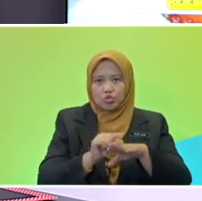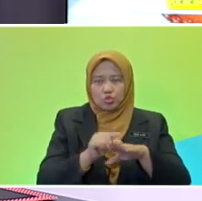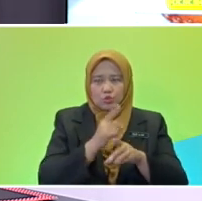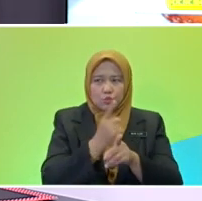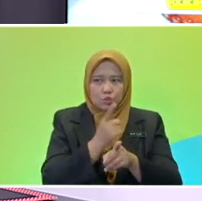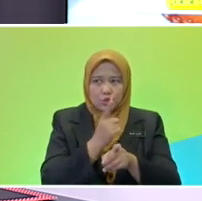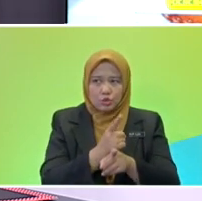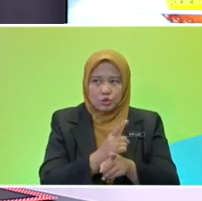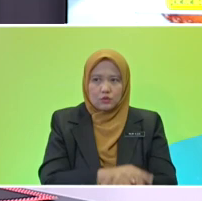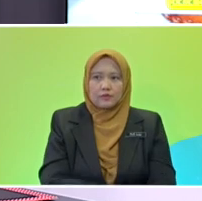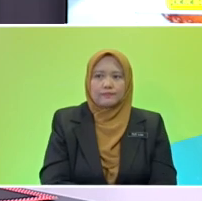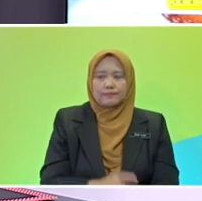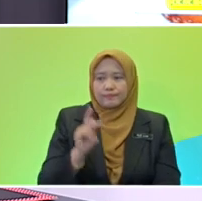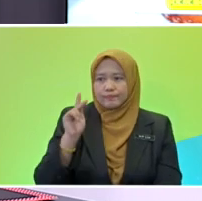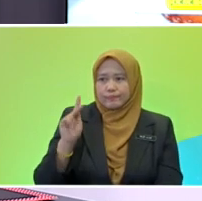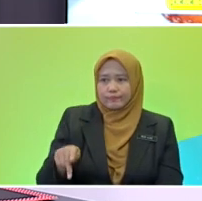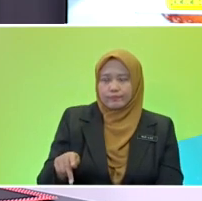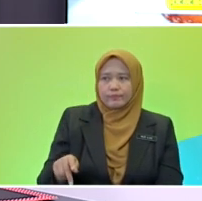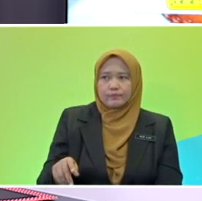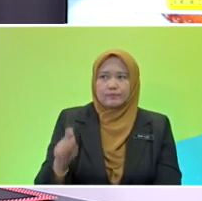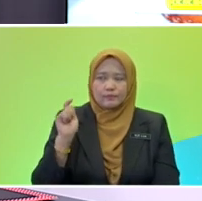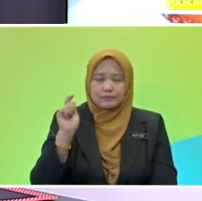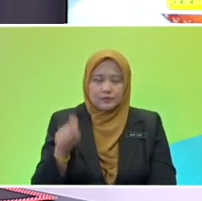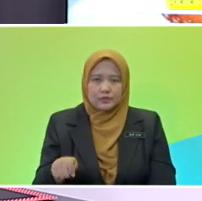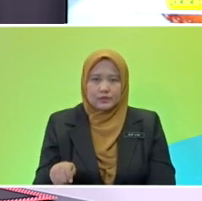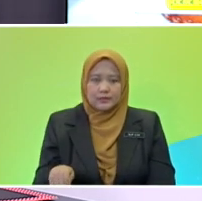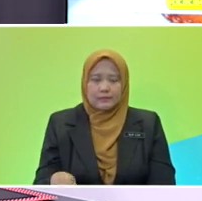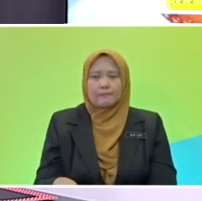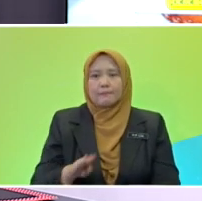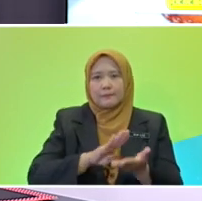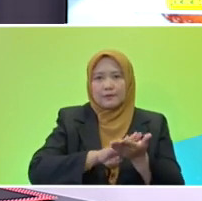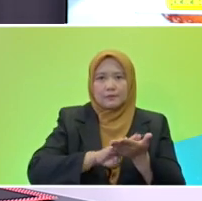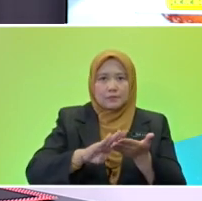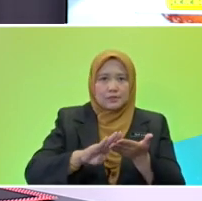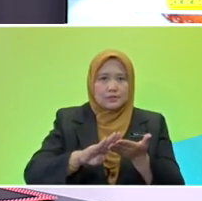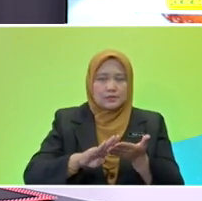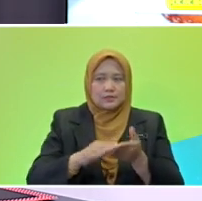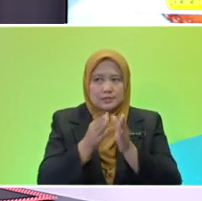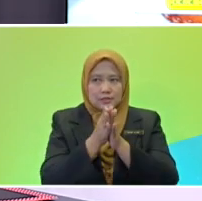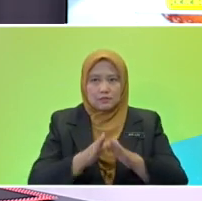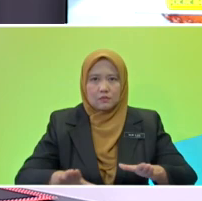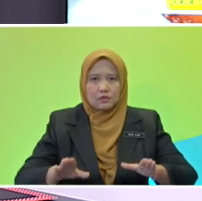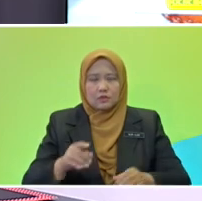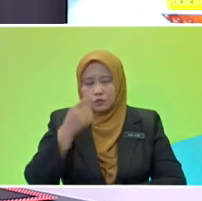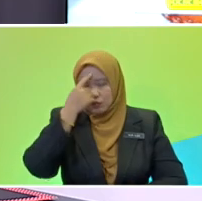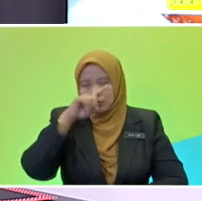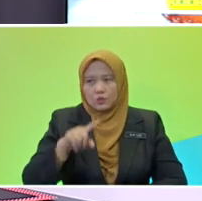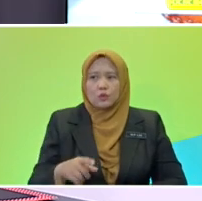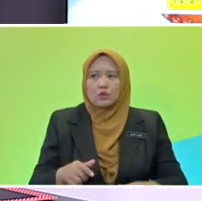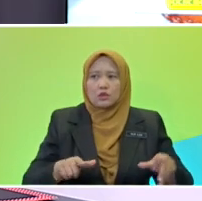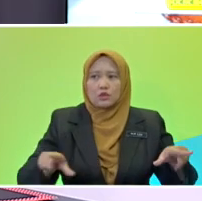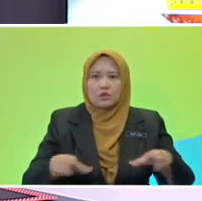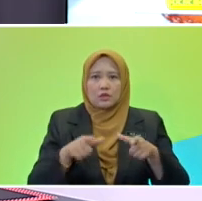bersihkan Oke jadi pastikan pas kita tuh bersih selamat untuk kita melakukan aktivitas coba-coba